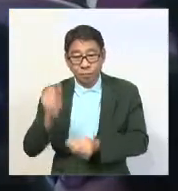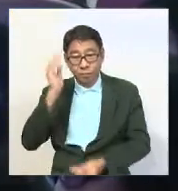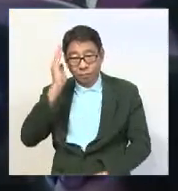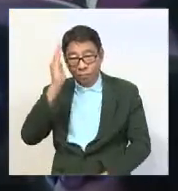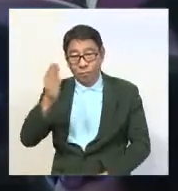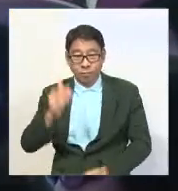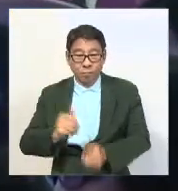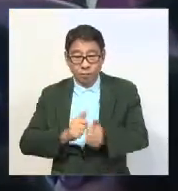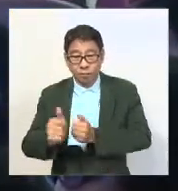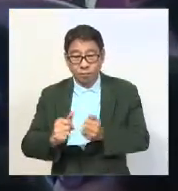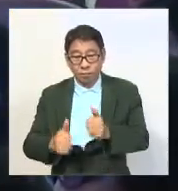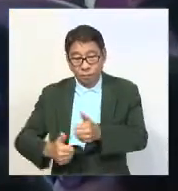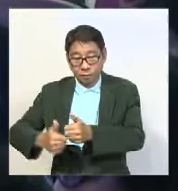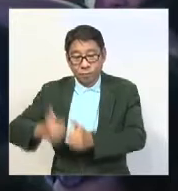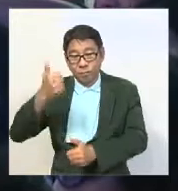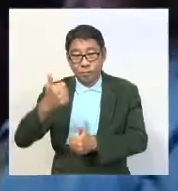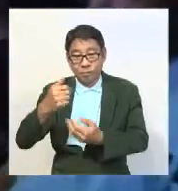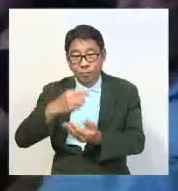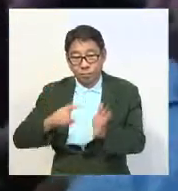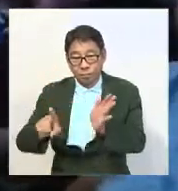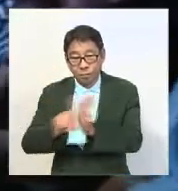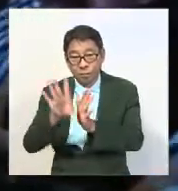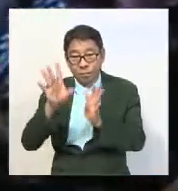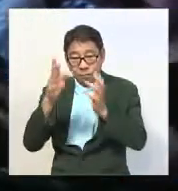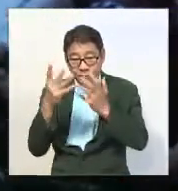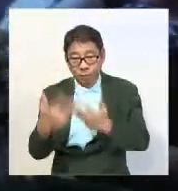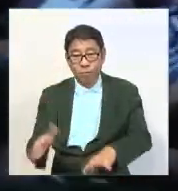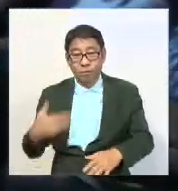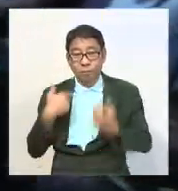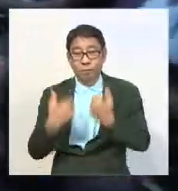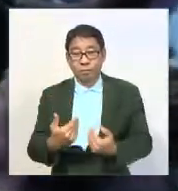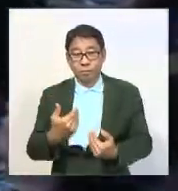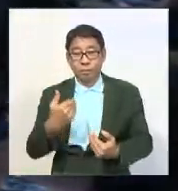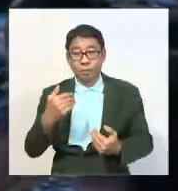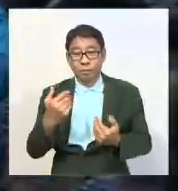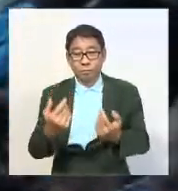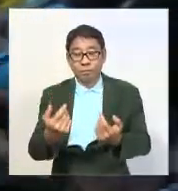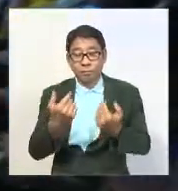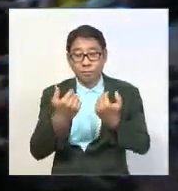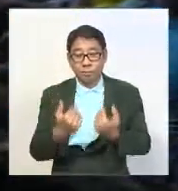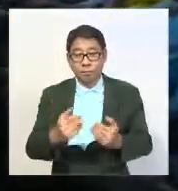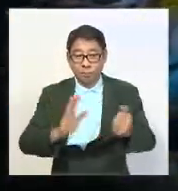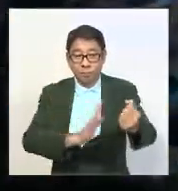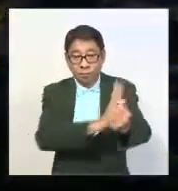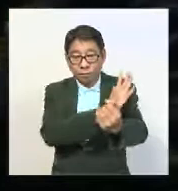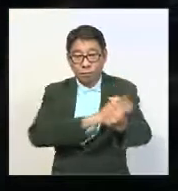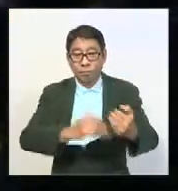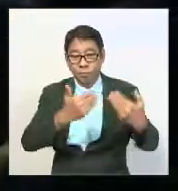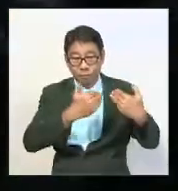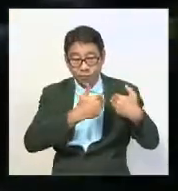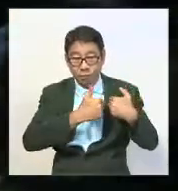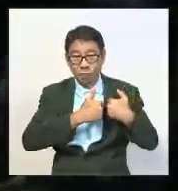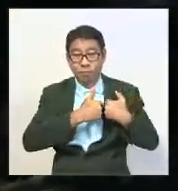ค่ะก็จะเป็นการประกวดรอบชิงชนะเลิศรอบสุดท้ายแล้วนะคะสำหรับโจทย์ที่ได้รับก็เป็นบทเพลงเกี่ยวกับความจ